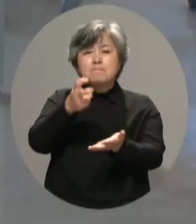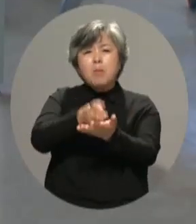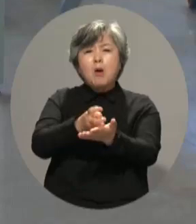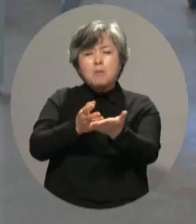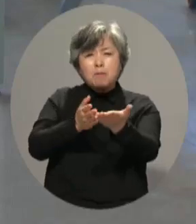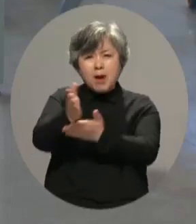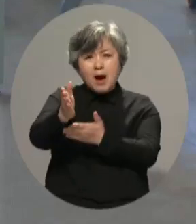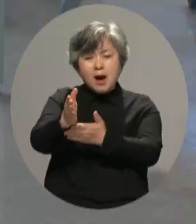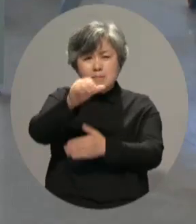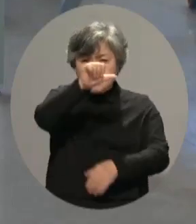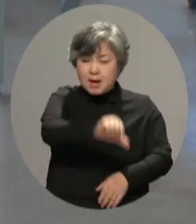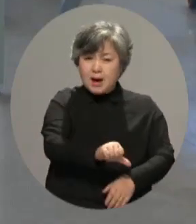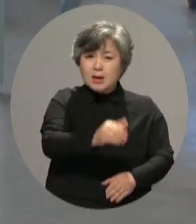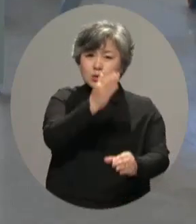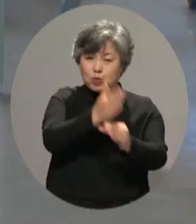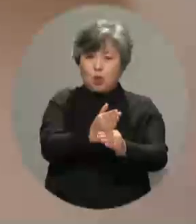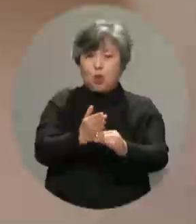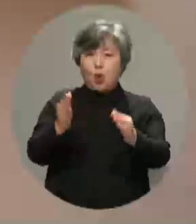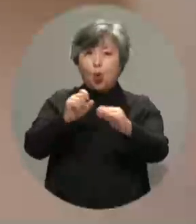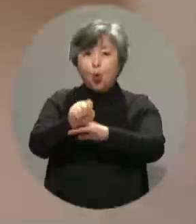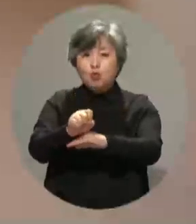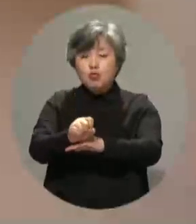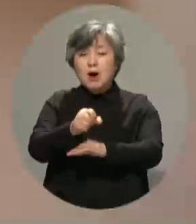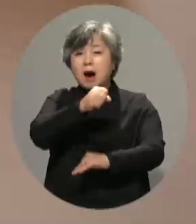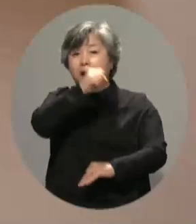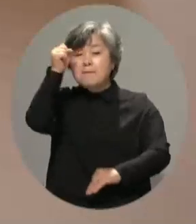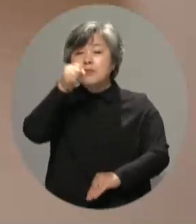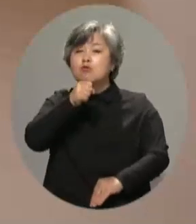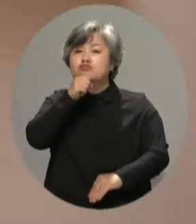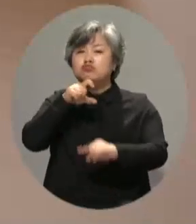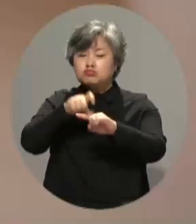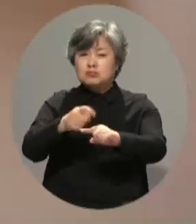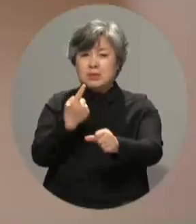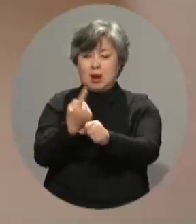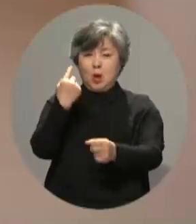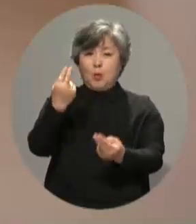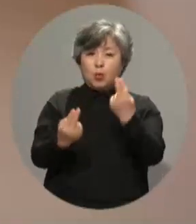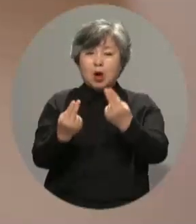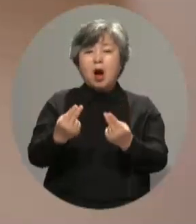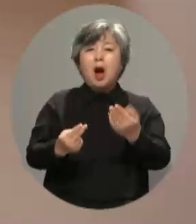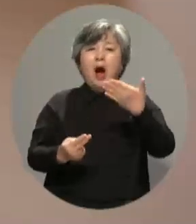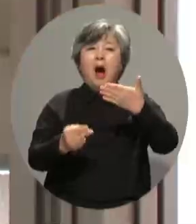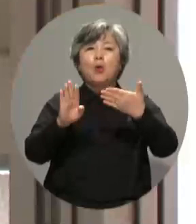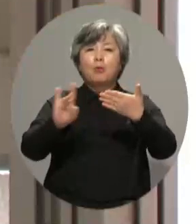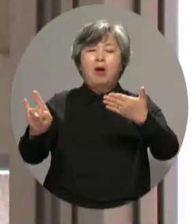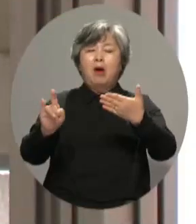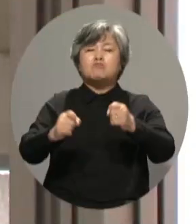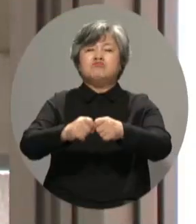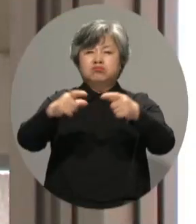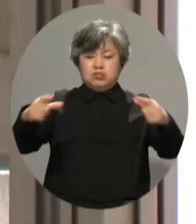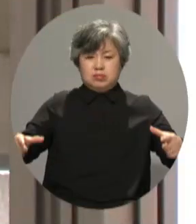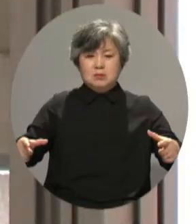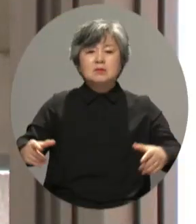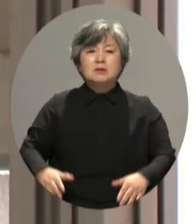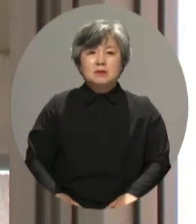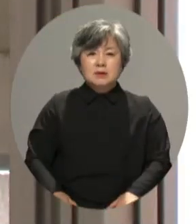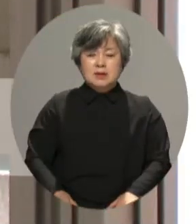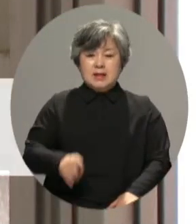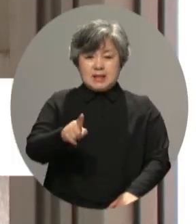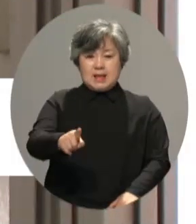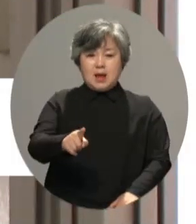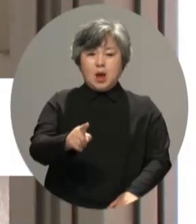마시는 사이 세무 공무원 출신의 합격률은 전년대비 9배나 뛰어 올랐습니다 회계학 일것 같은